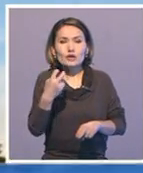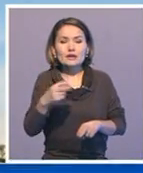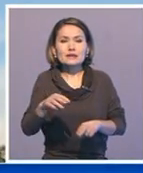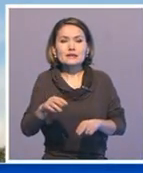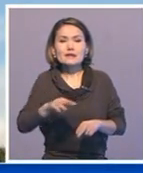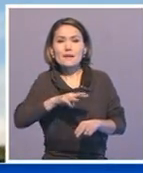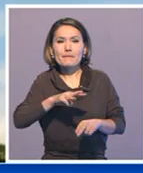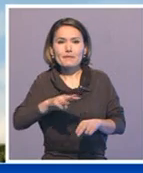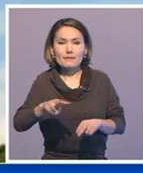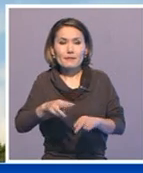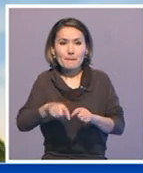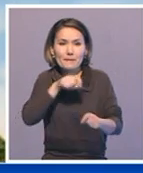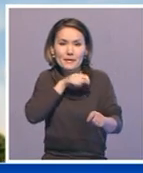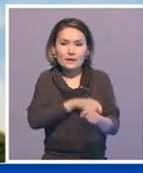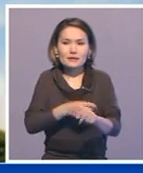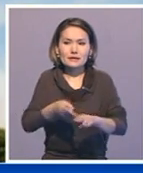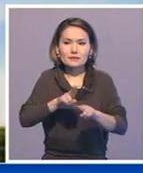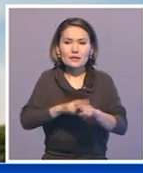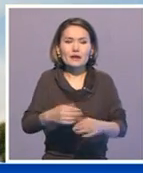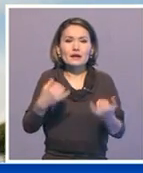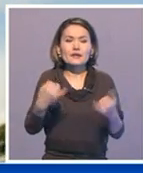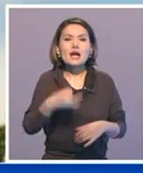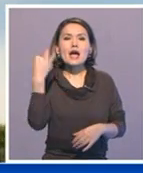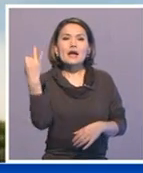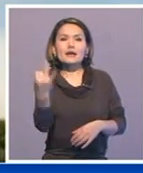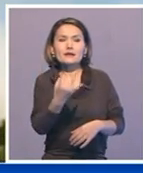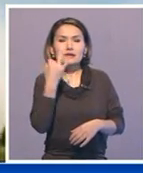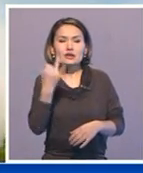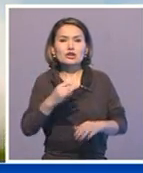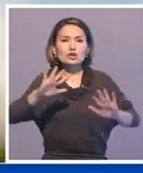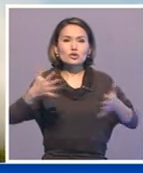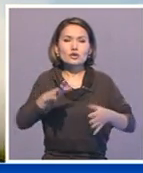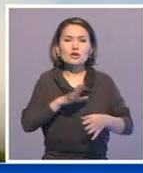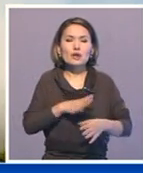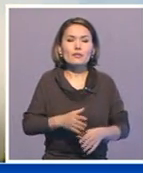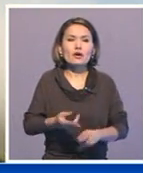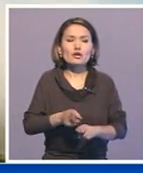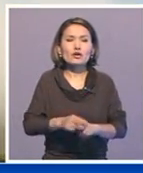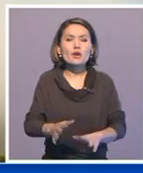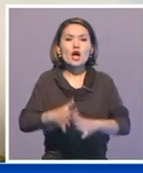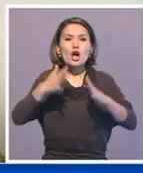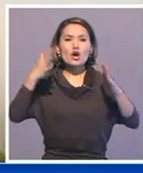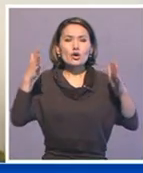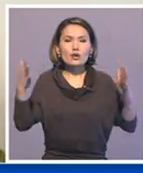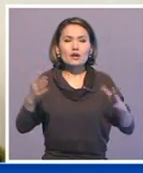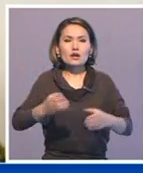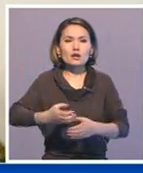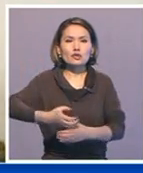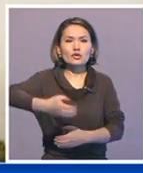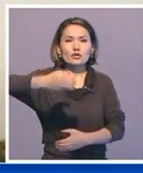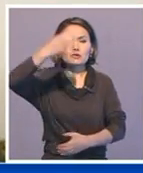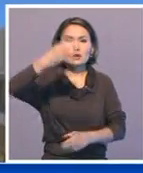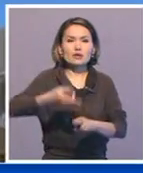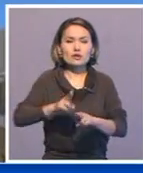ауданына жаппай ағылған. Бұл жергілікті тұрғындар үшін тарихи оқиға десек те болады. Себебі алып нысан ұзақ жылдар бойы мұз қорыту зауытының түтінін